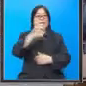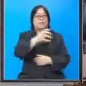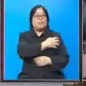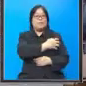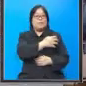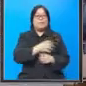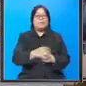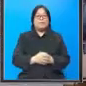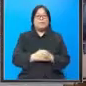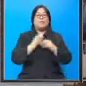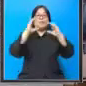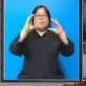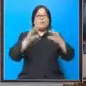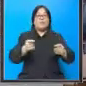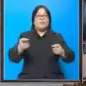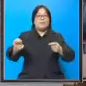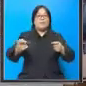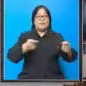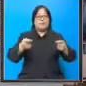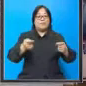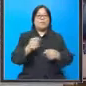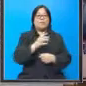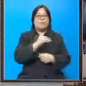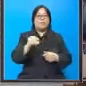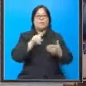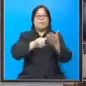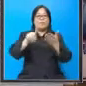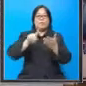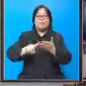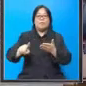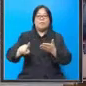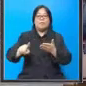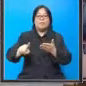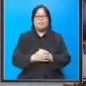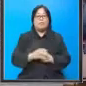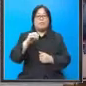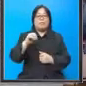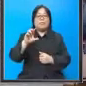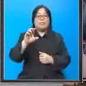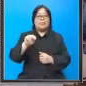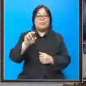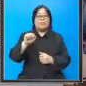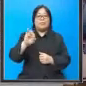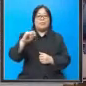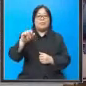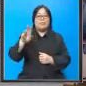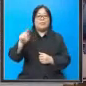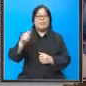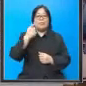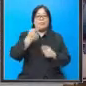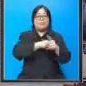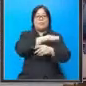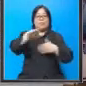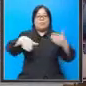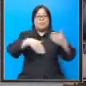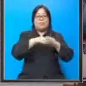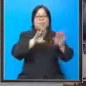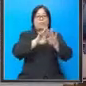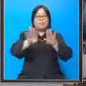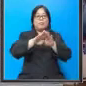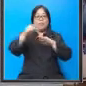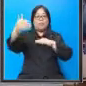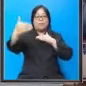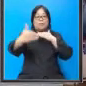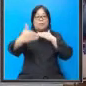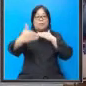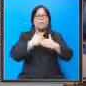kuase kan langkah-langkah kawalan dan pemeriksaan confinement impor pertanian dari kesemua pintu masuk utama